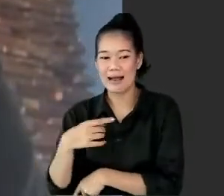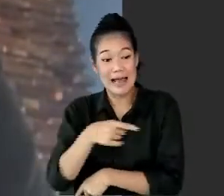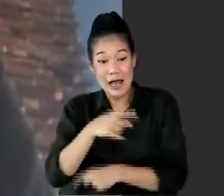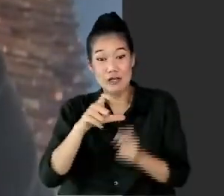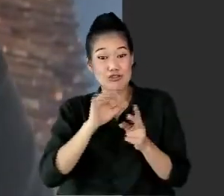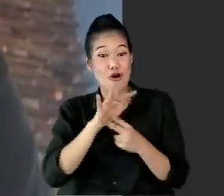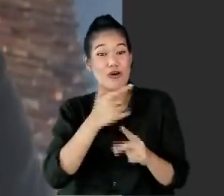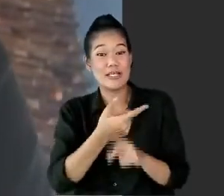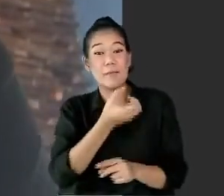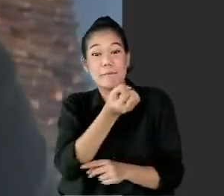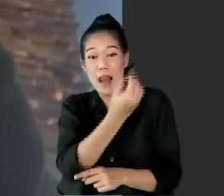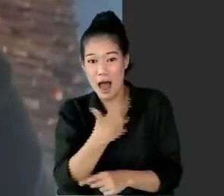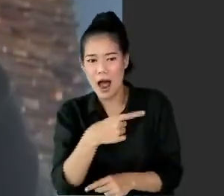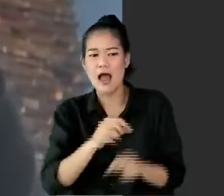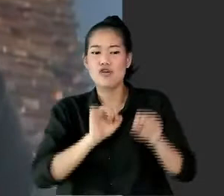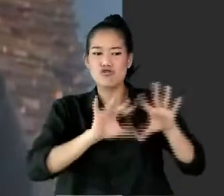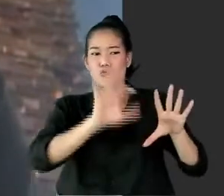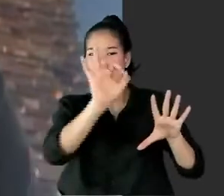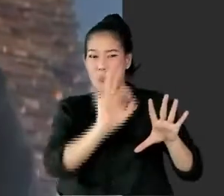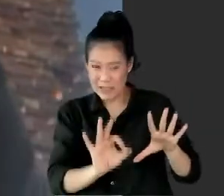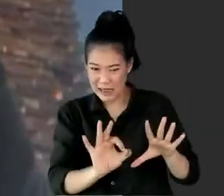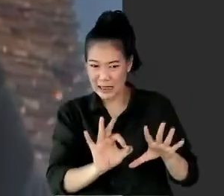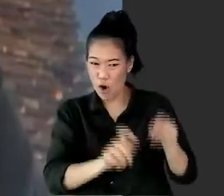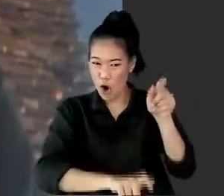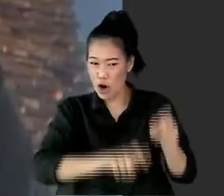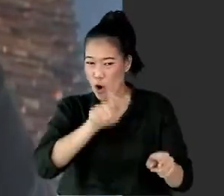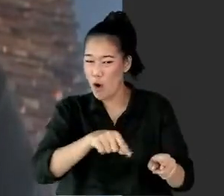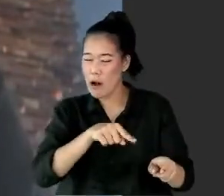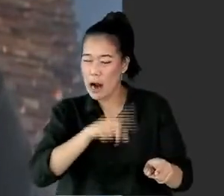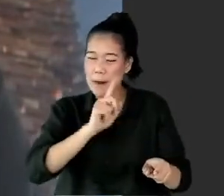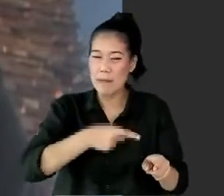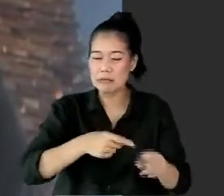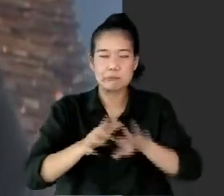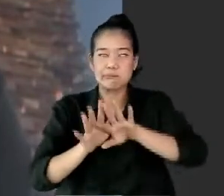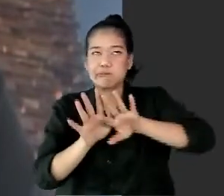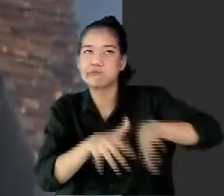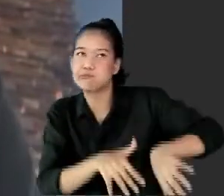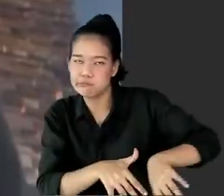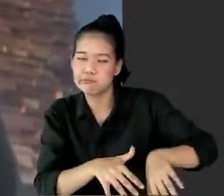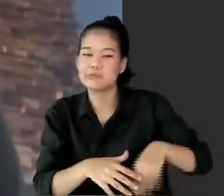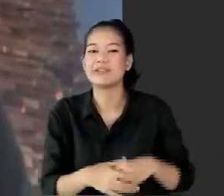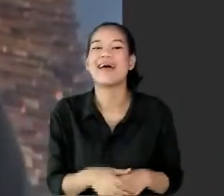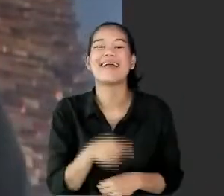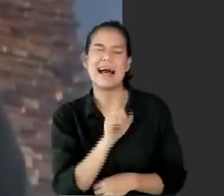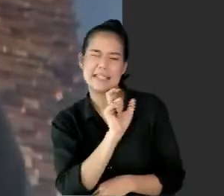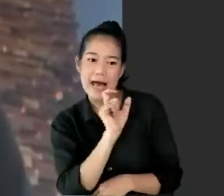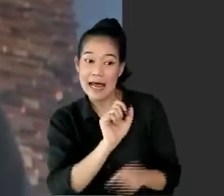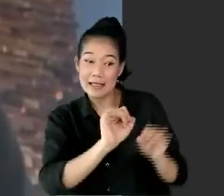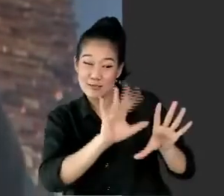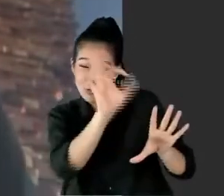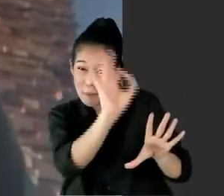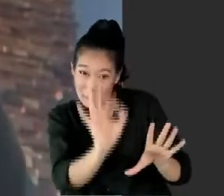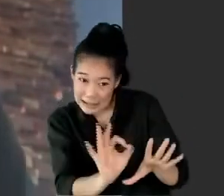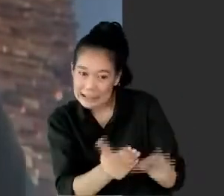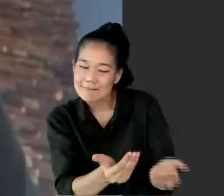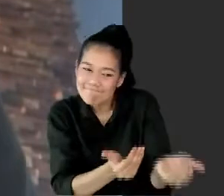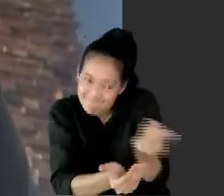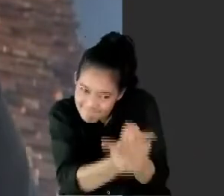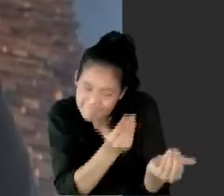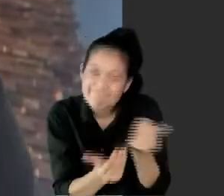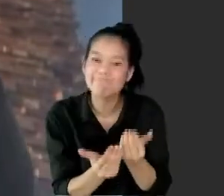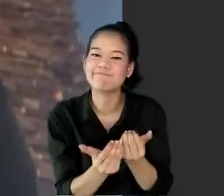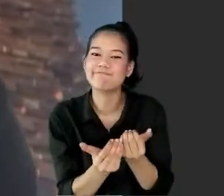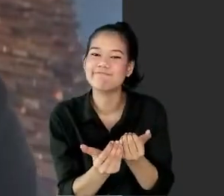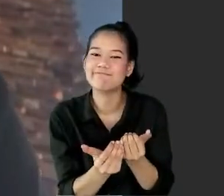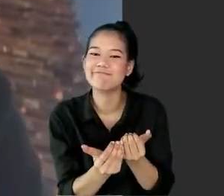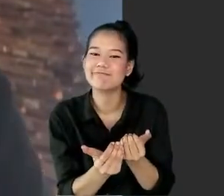yang tidak mau dengar gitu kan, ada 30% yang hanya berdasarkan kepatuhan. Nah, gimana nih supaya caranya supaya semua orang